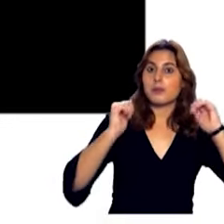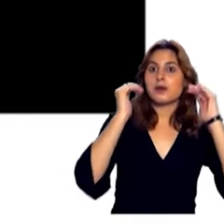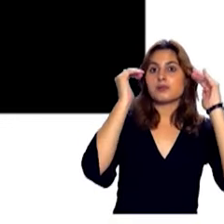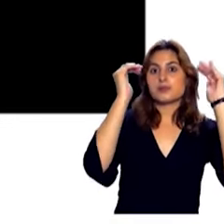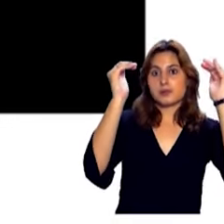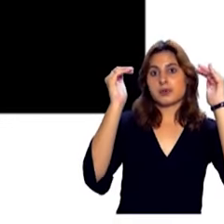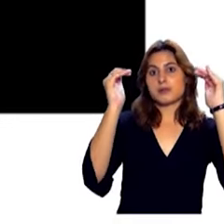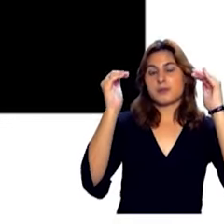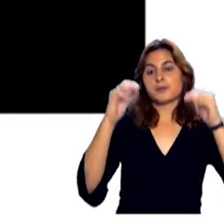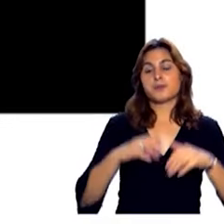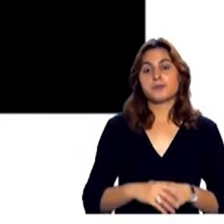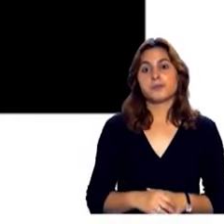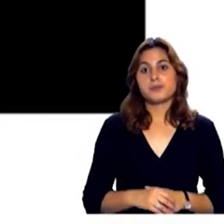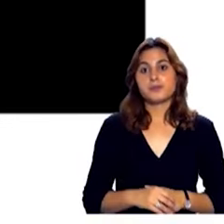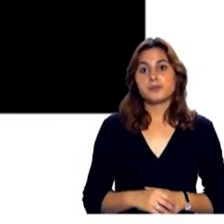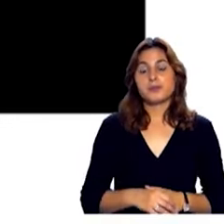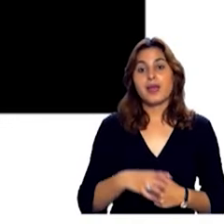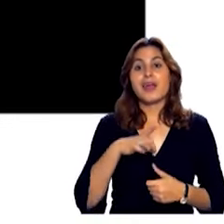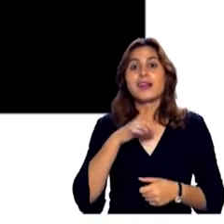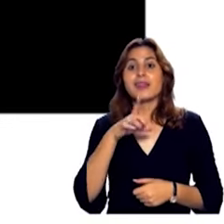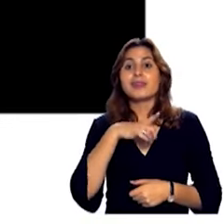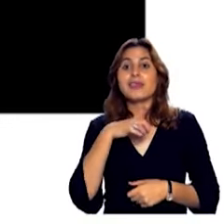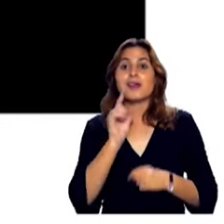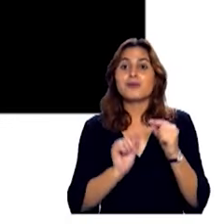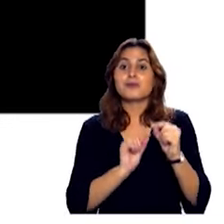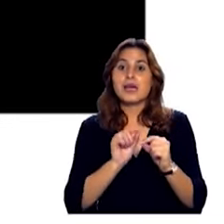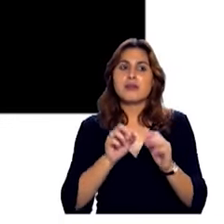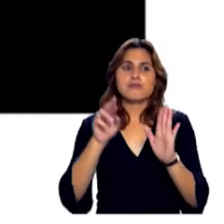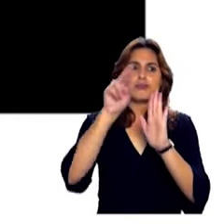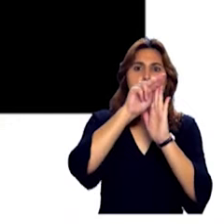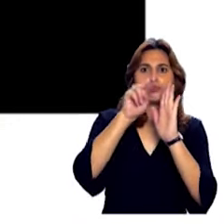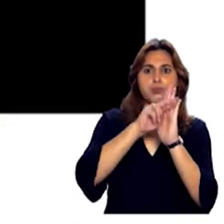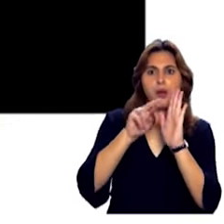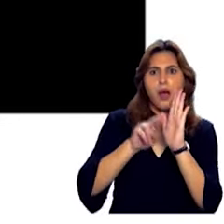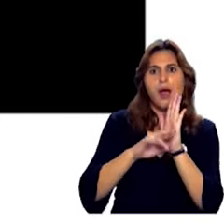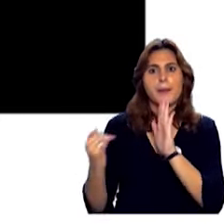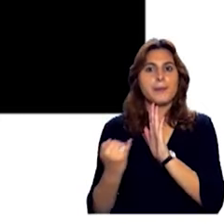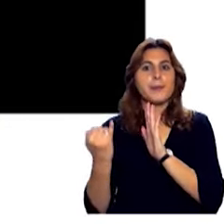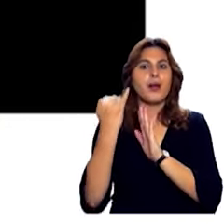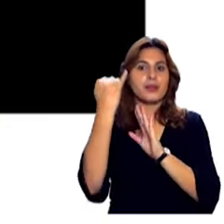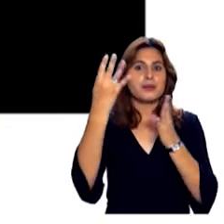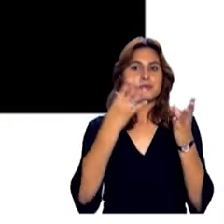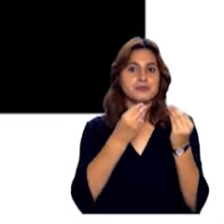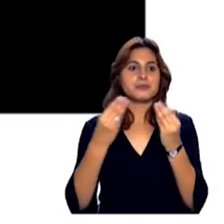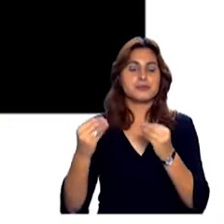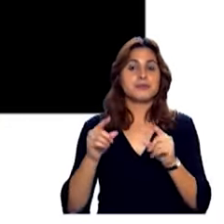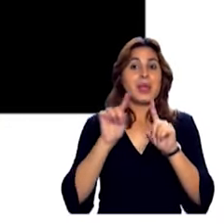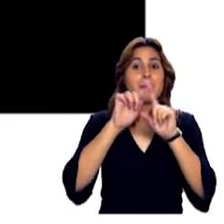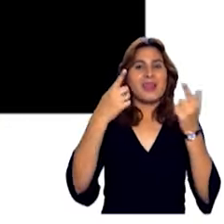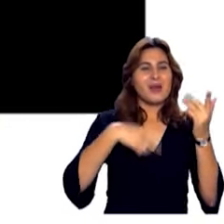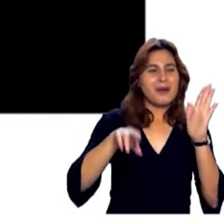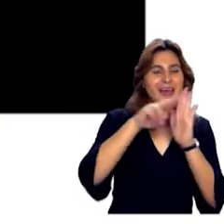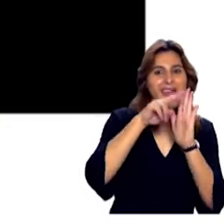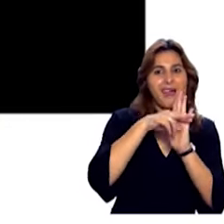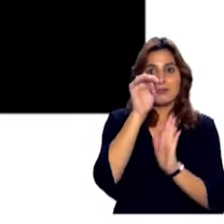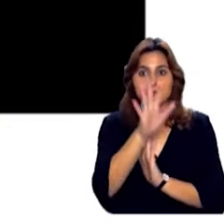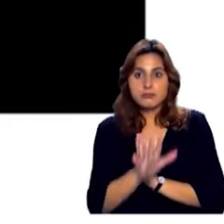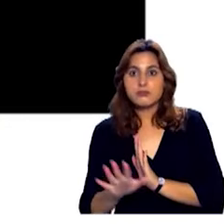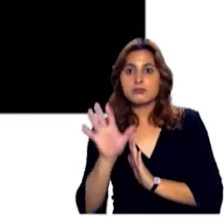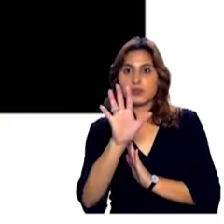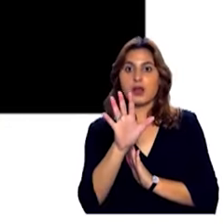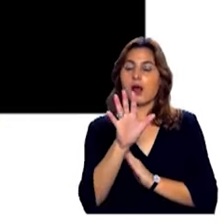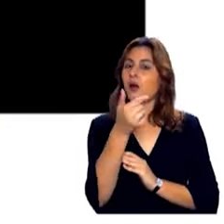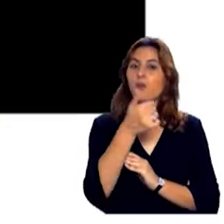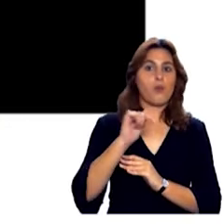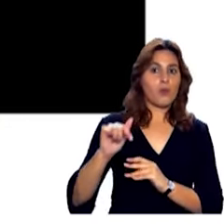regole molto importanti tuttavia non contiene una regolamentazione Generale né Della composizione Della corte né del suo